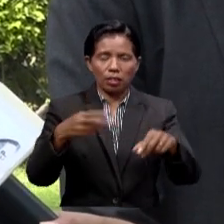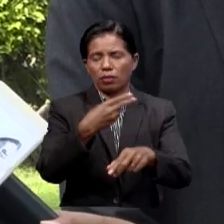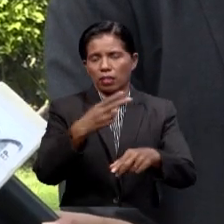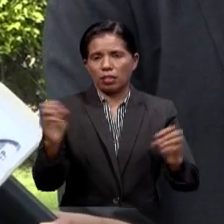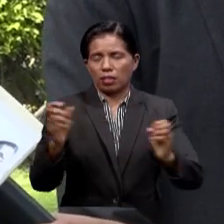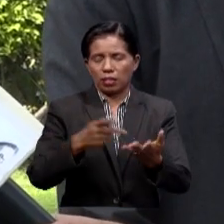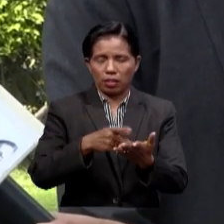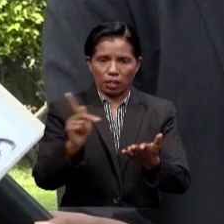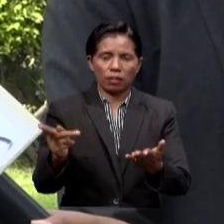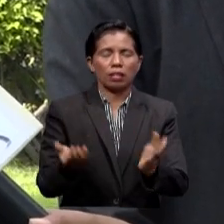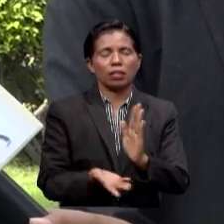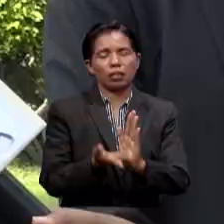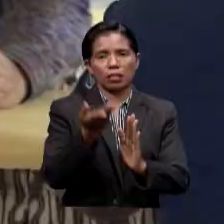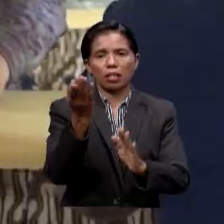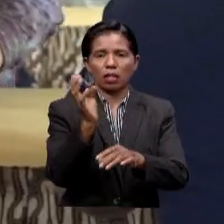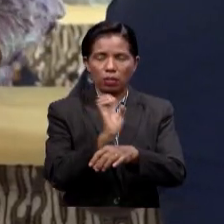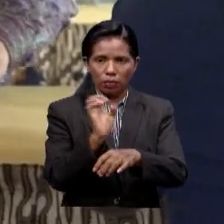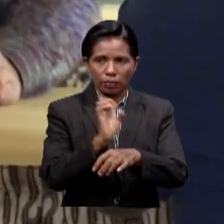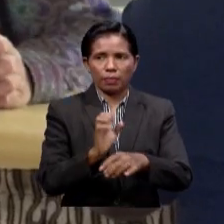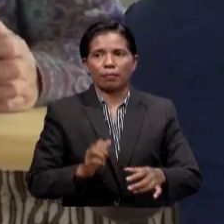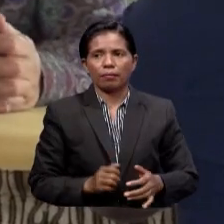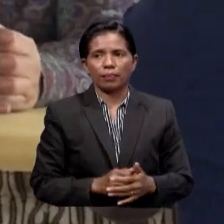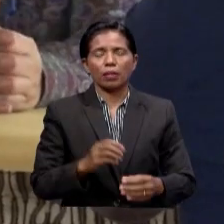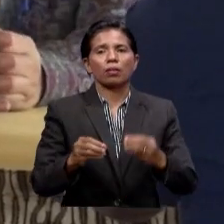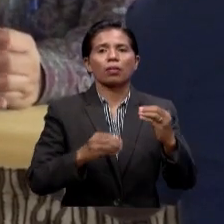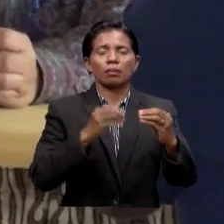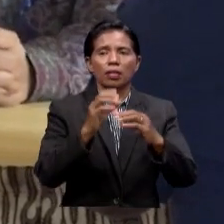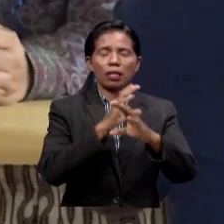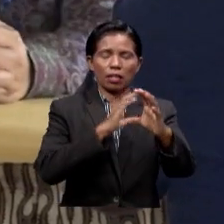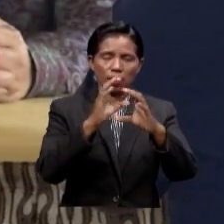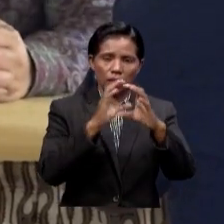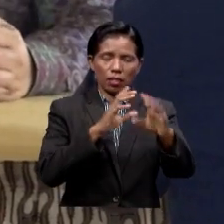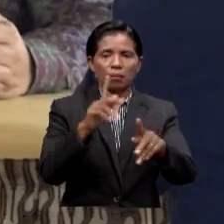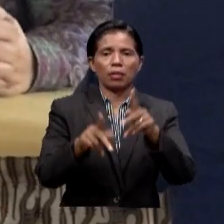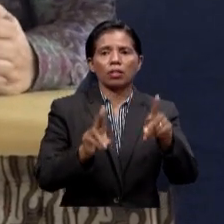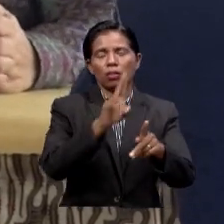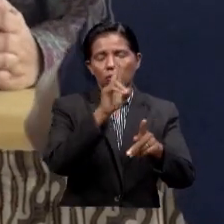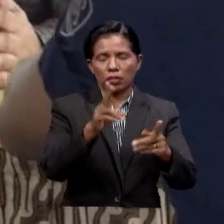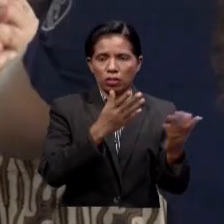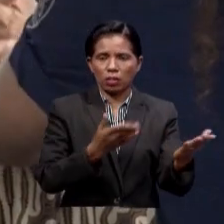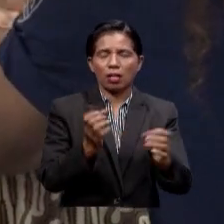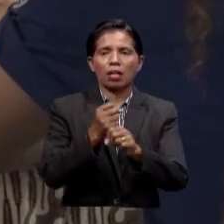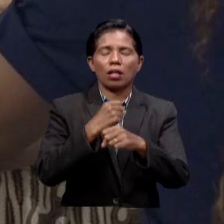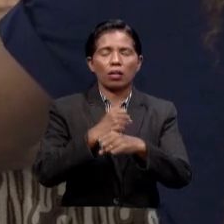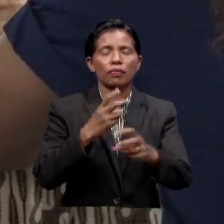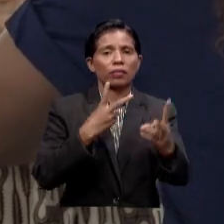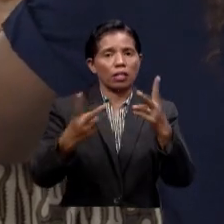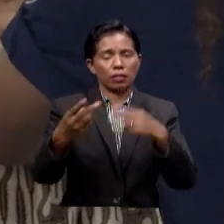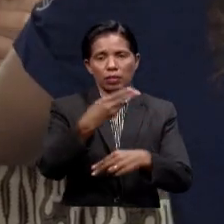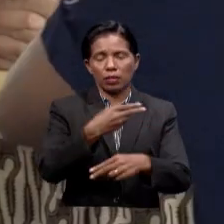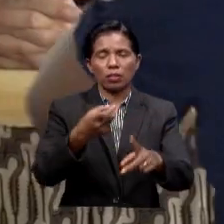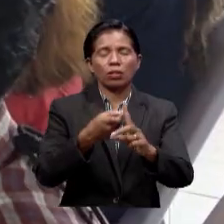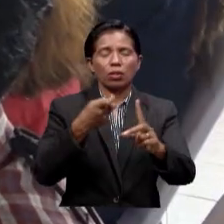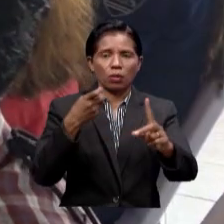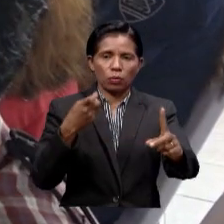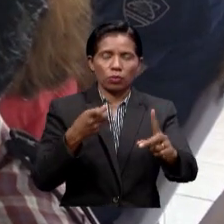peningkatan ekonomi kedua belah pihak. Ya. Kona bakareta privado nebe sedam sira uza atau hodi halau viajan ba Indonesia, liu